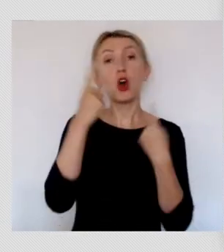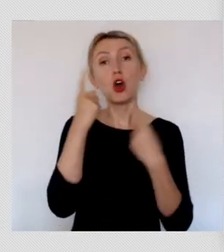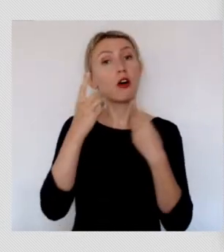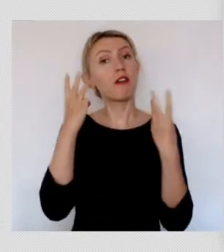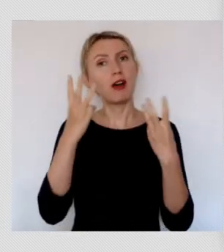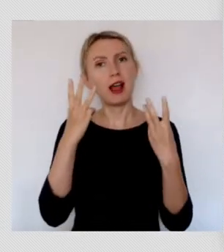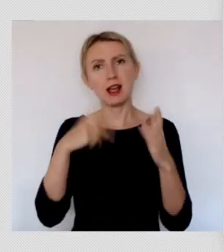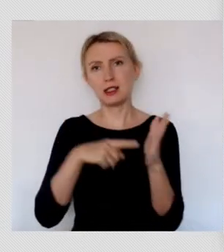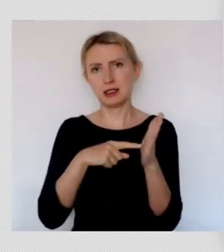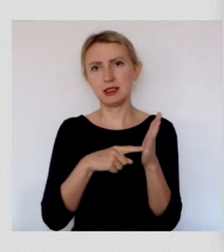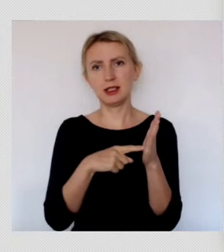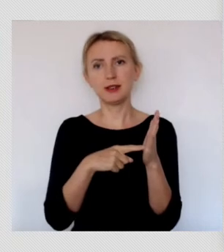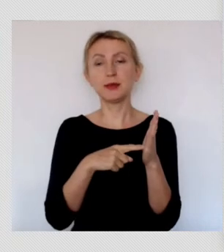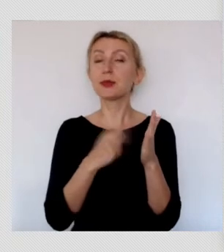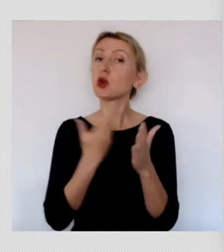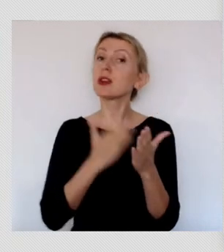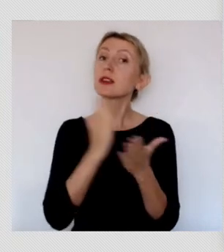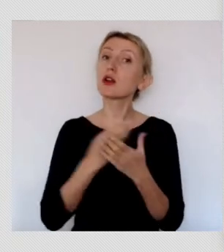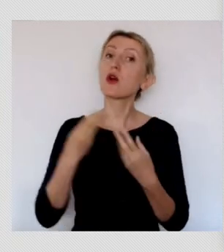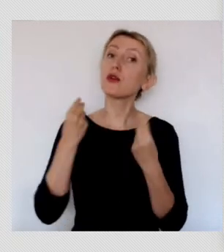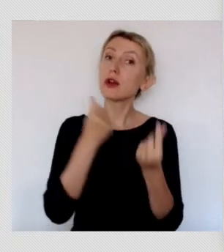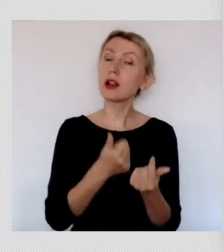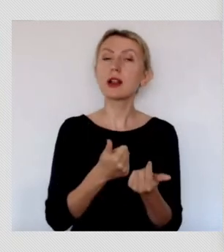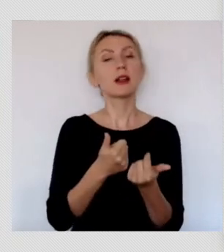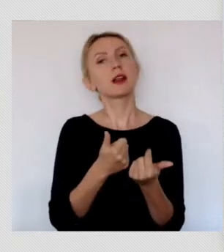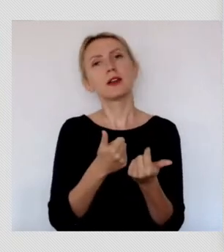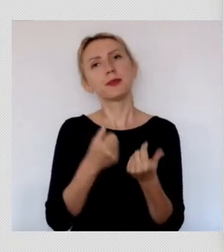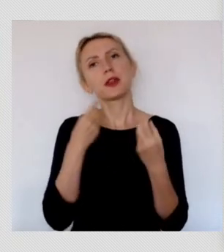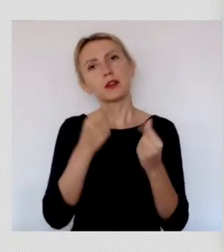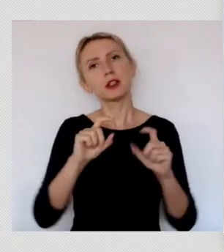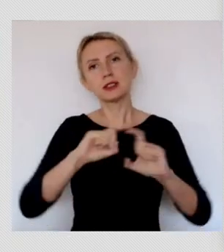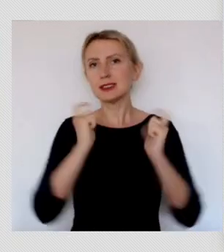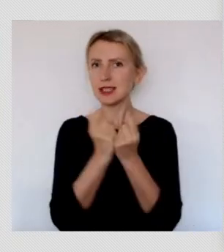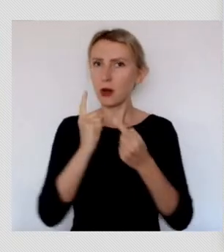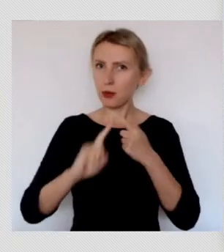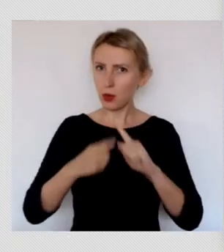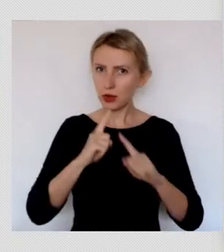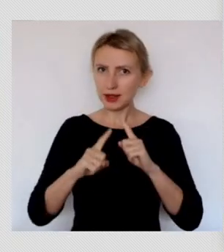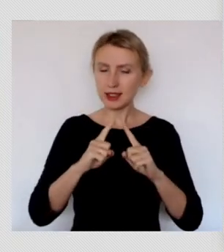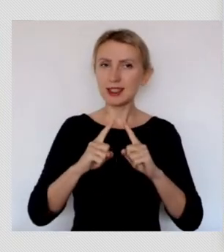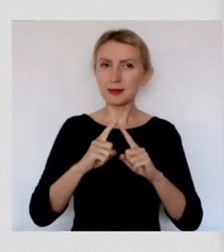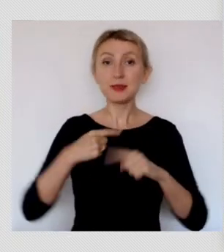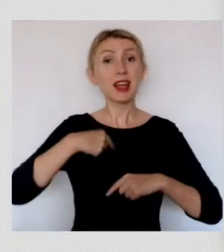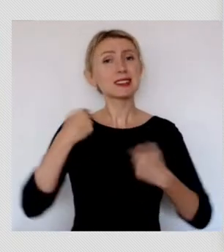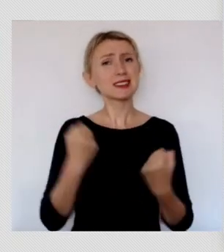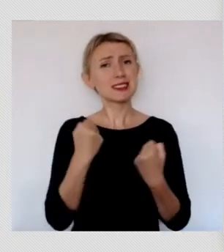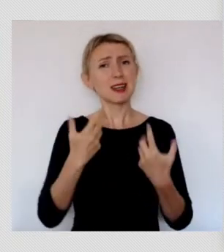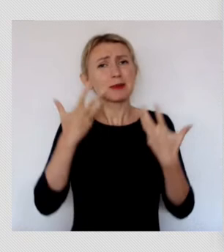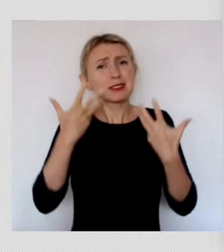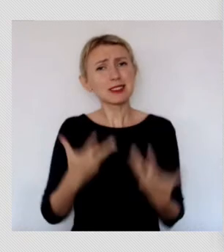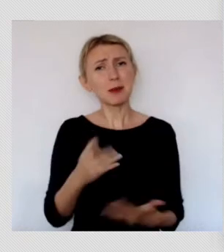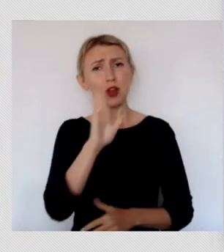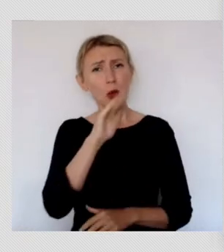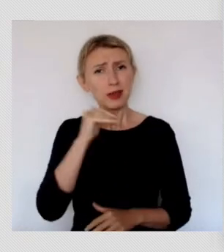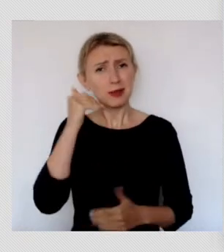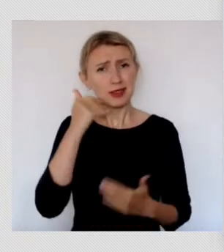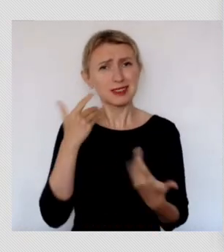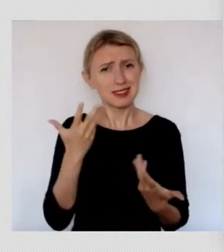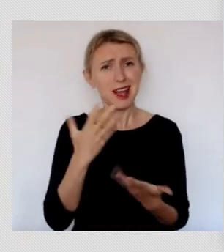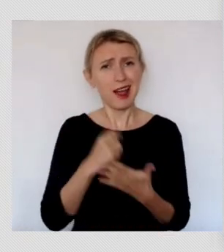widzenia nie tylko finansowania wyborów, ale finansowania całej polityki. Staram się być optymistą, jeśli chodzi